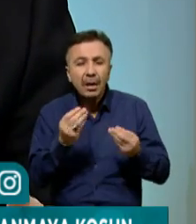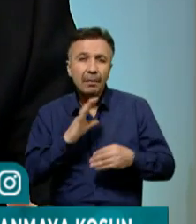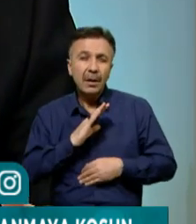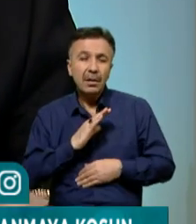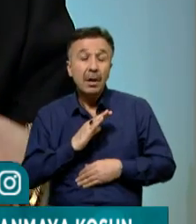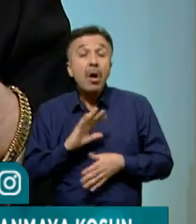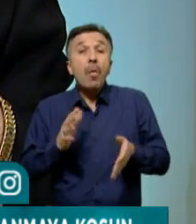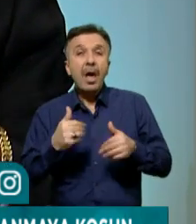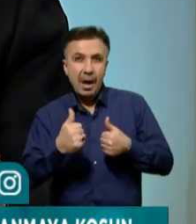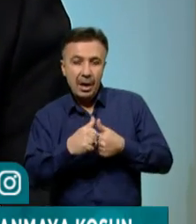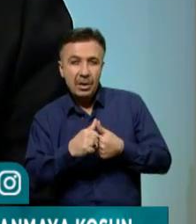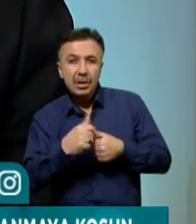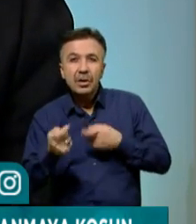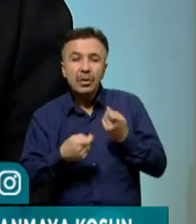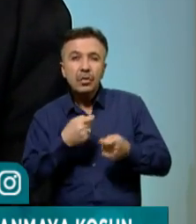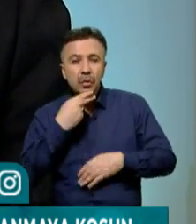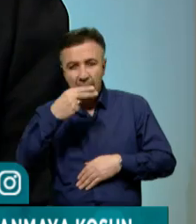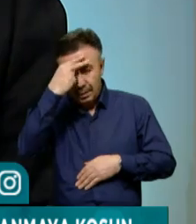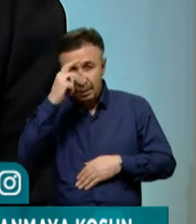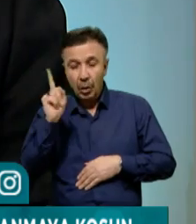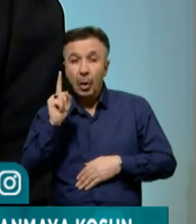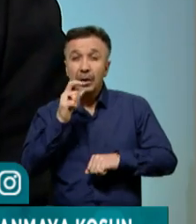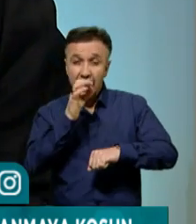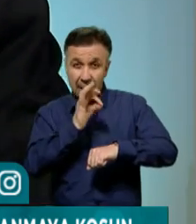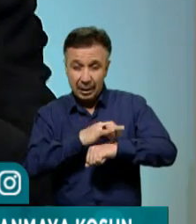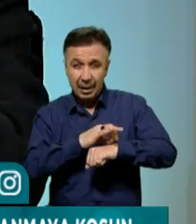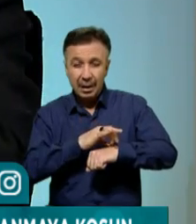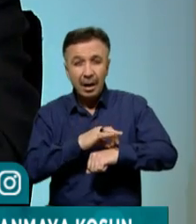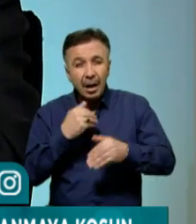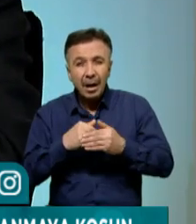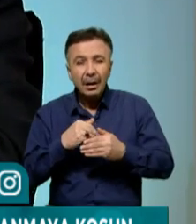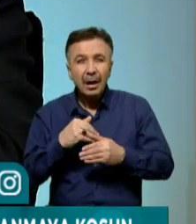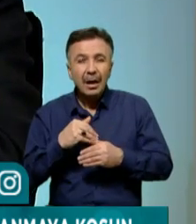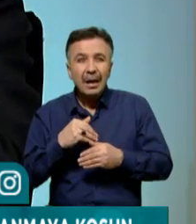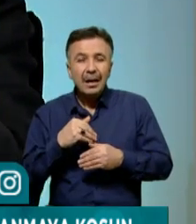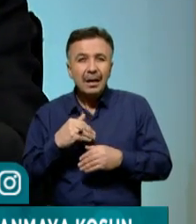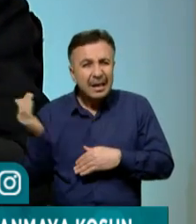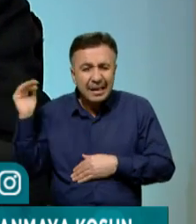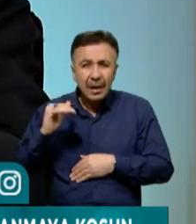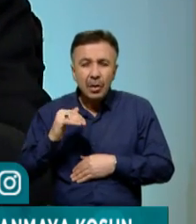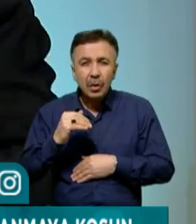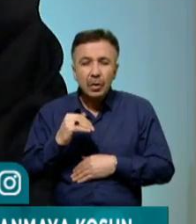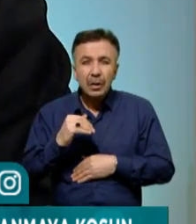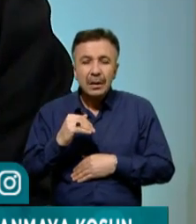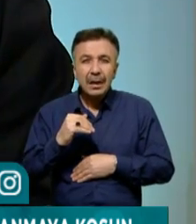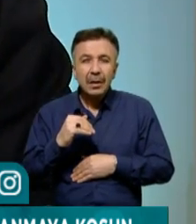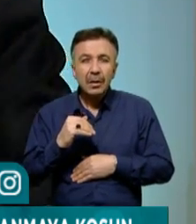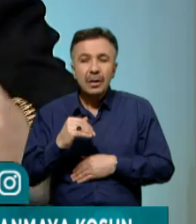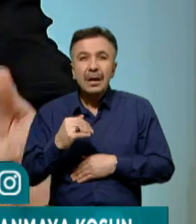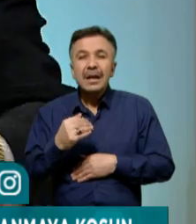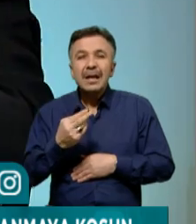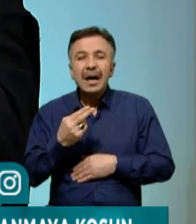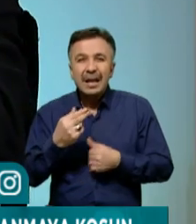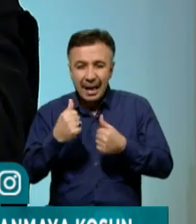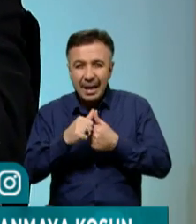eşi çalışıyor. Cuma vaktine diyelim ki 10 dakika kala ezana geliyor, eşi orada duruyor. Kapatması uygun olmayan bir yerse veya